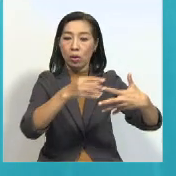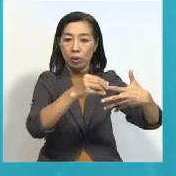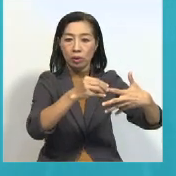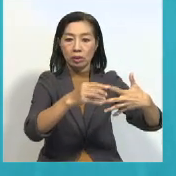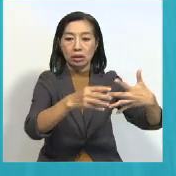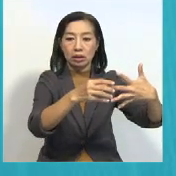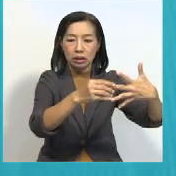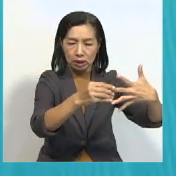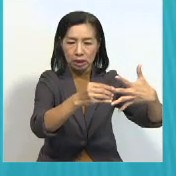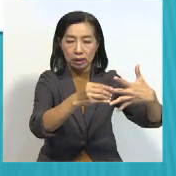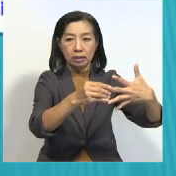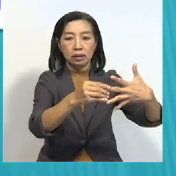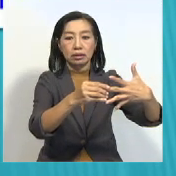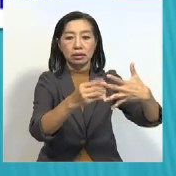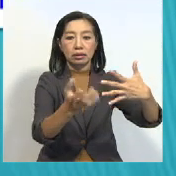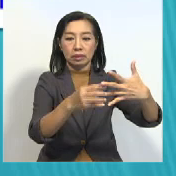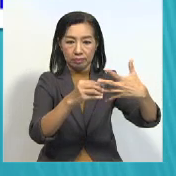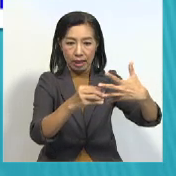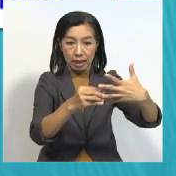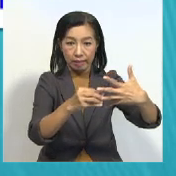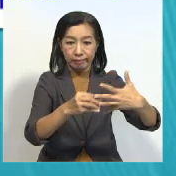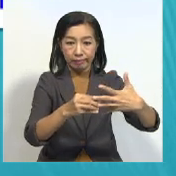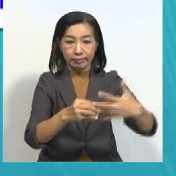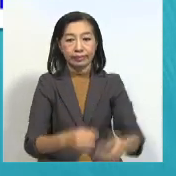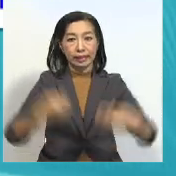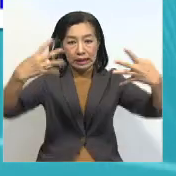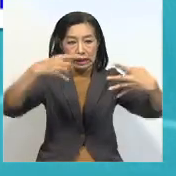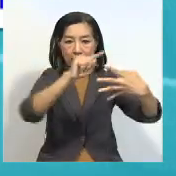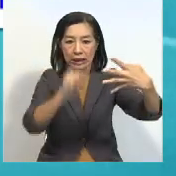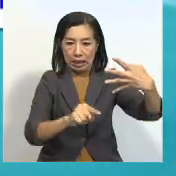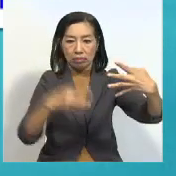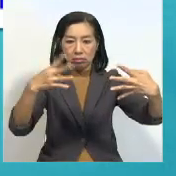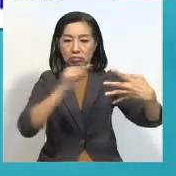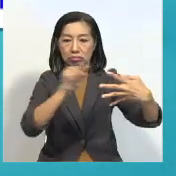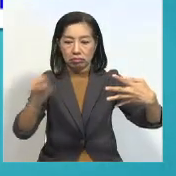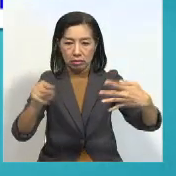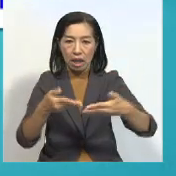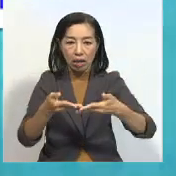ท่าเรือวัดวรจัญญาวาสและท่าเรือกรมศุลกากร